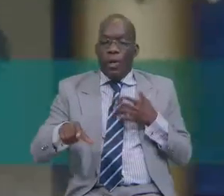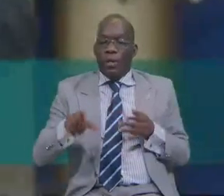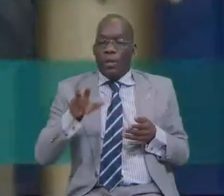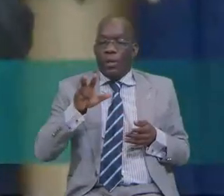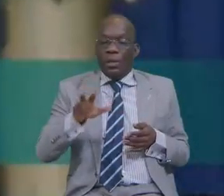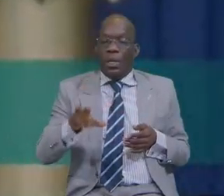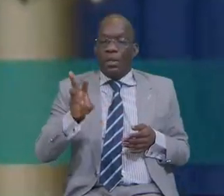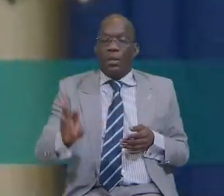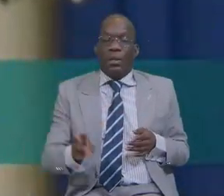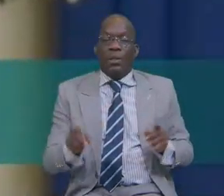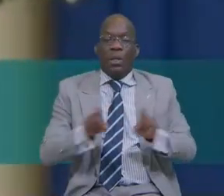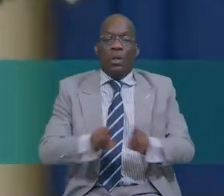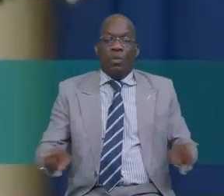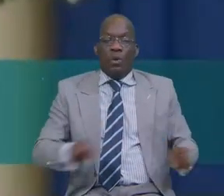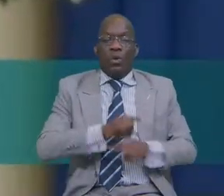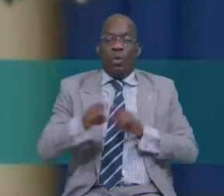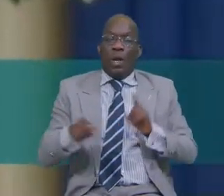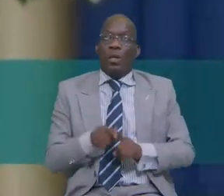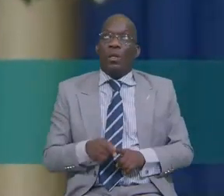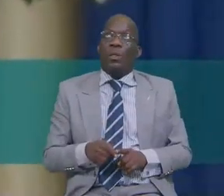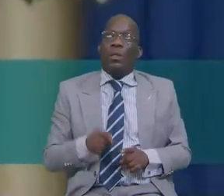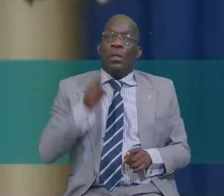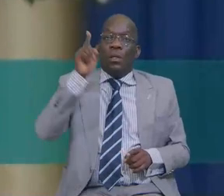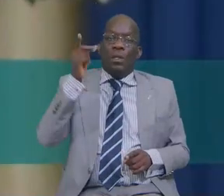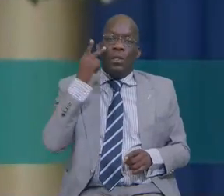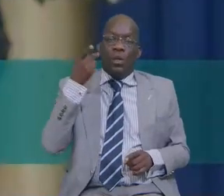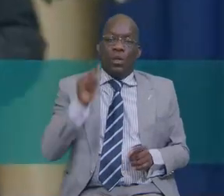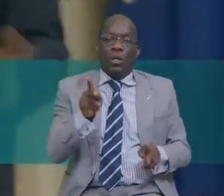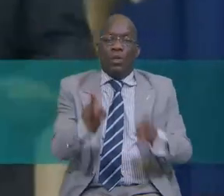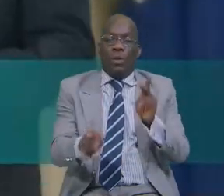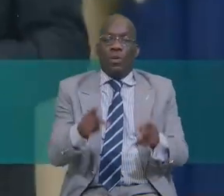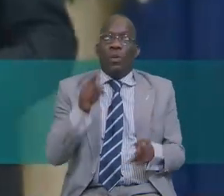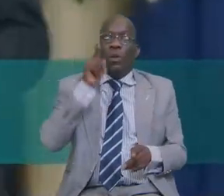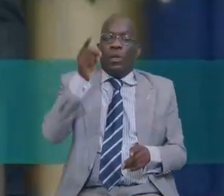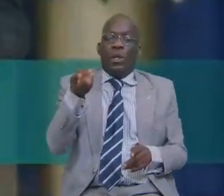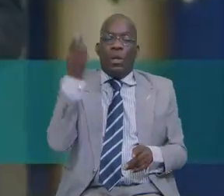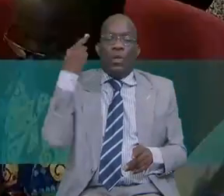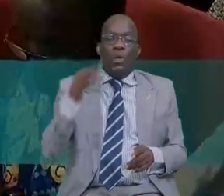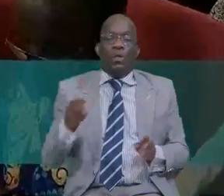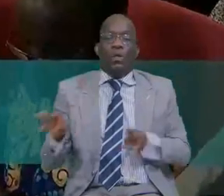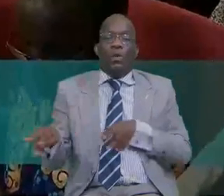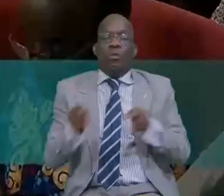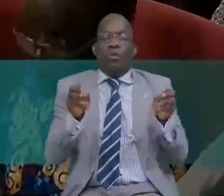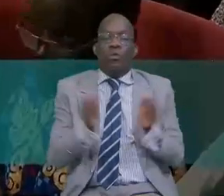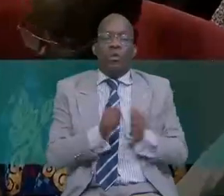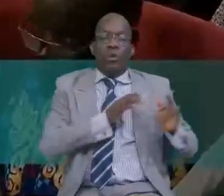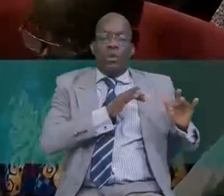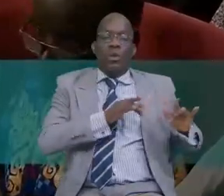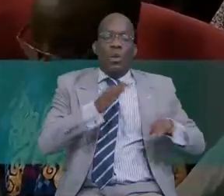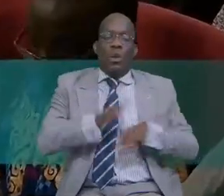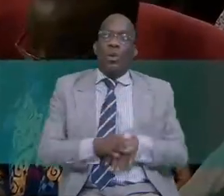Dans le verset 36, voyant la foule, il fut ému de compassion.